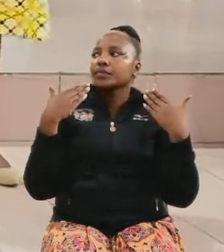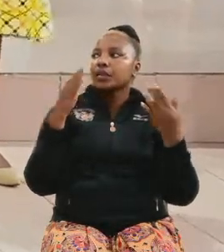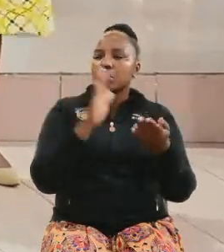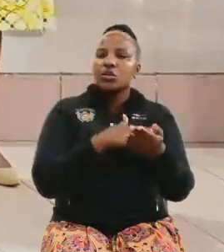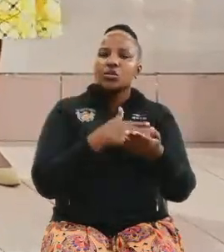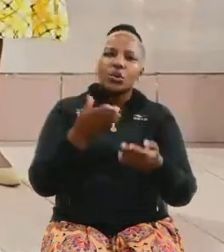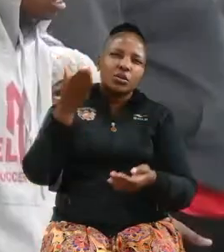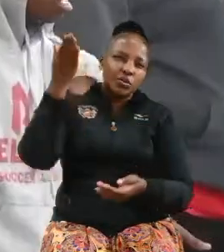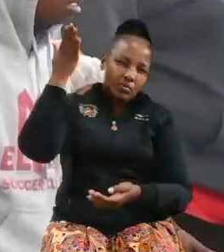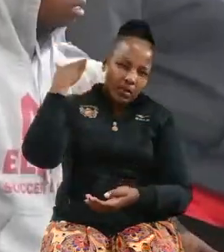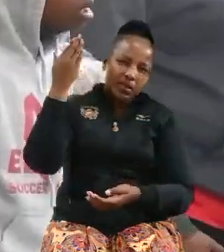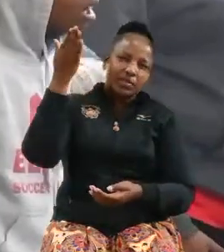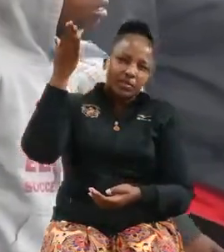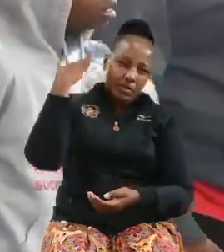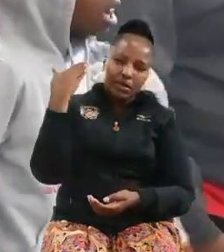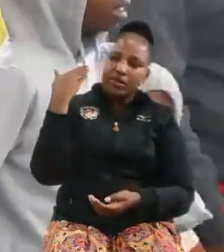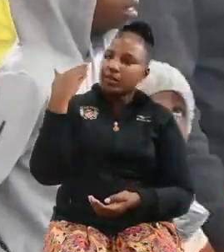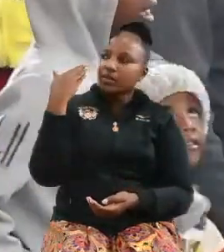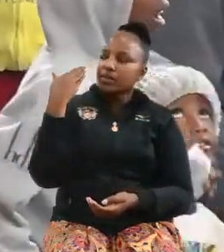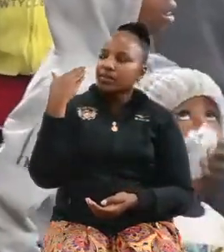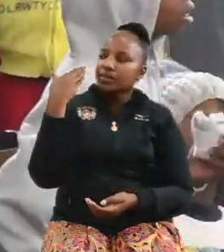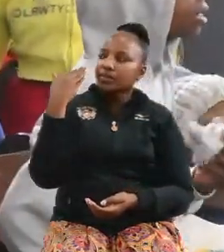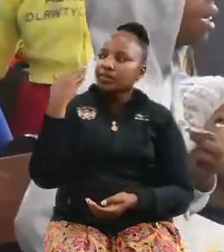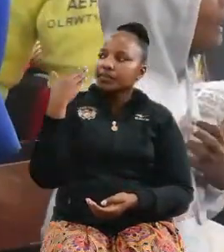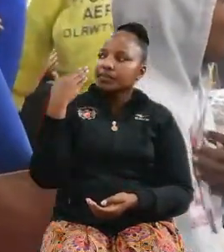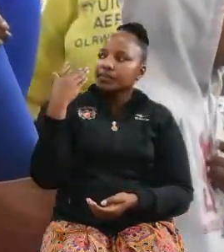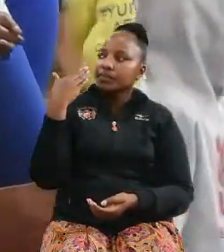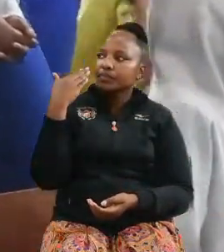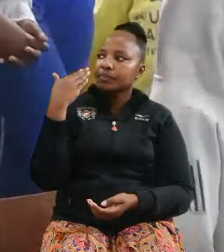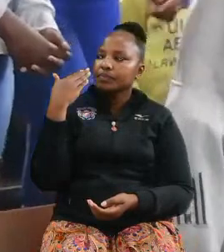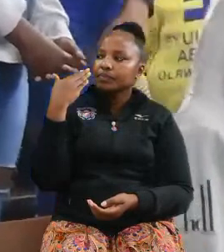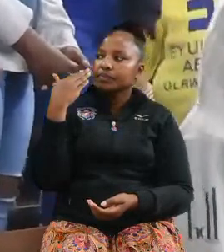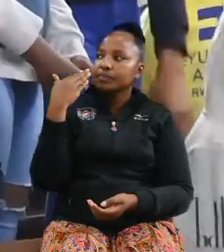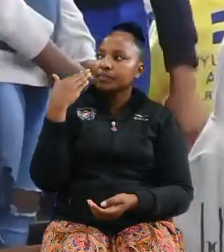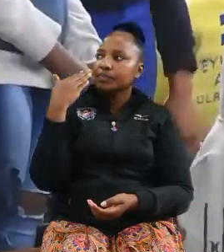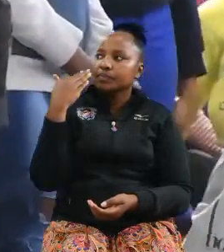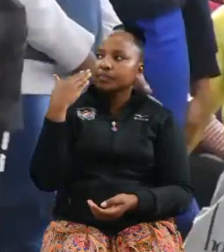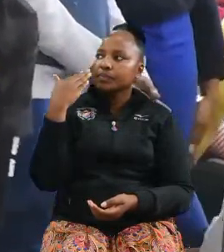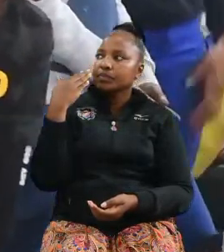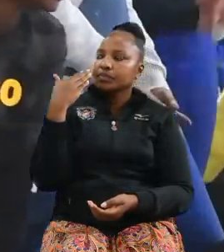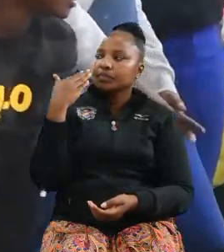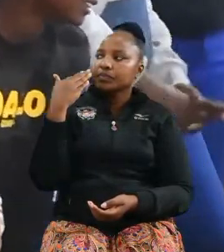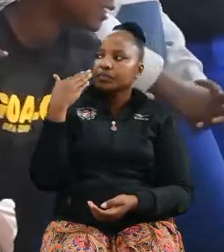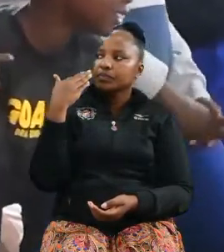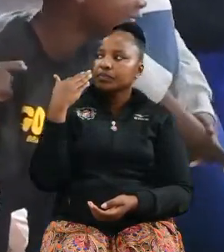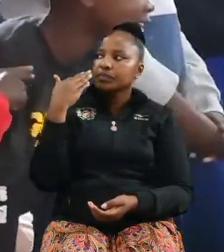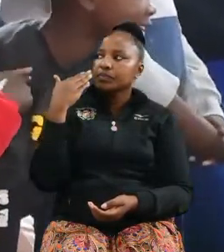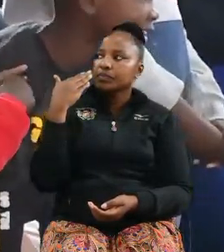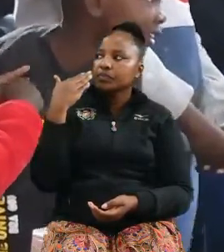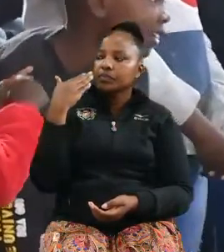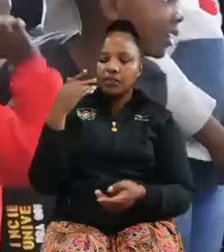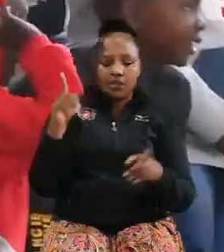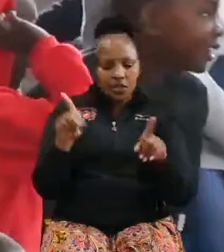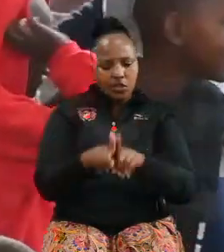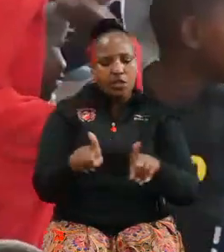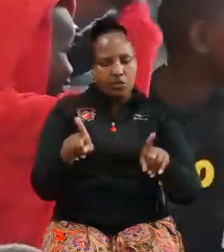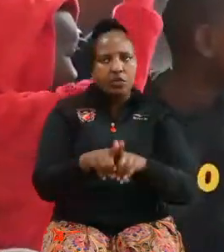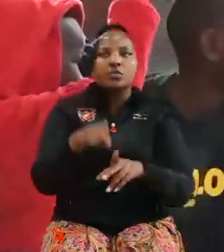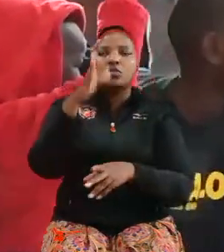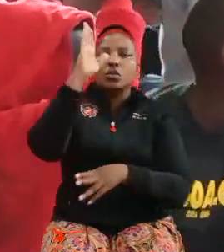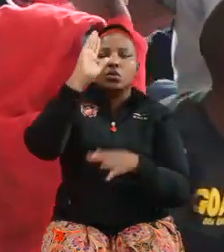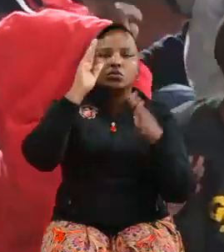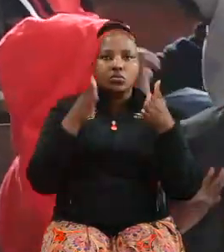nazo kitambo. Na mwenye alikuwa anasifiwa nazo hiyo wakati hata leo ni yeye. Yeah,